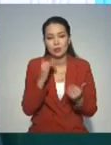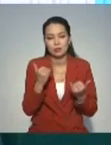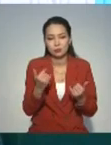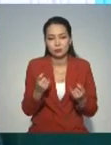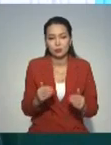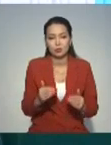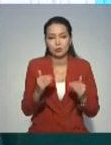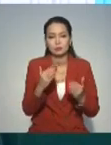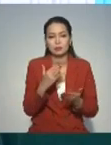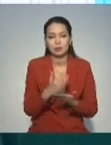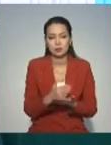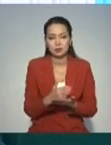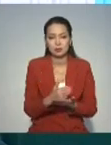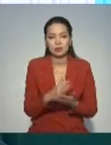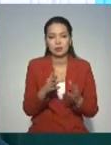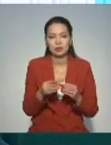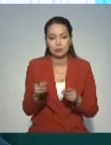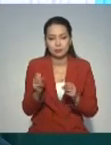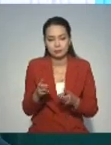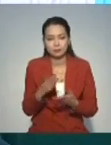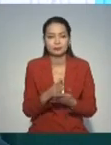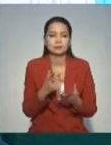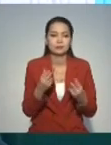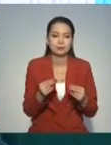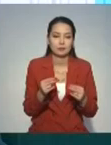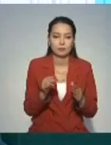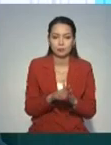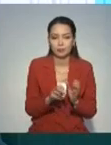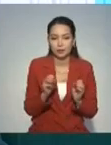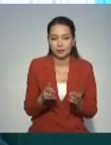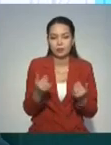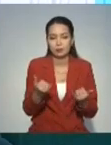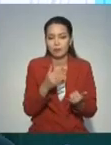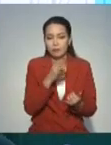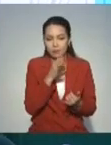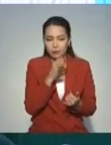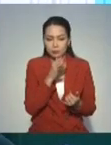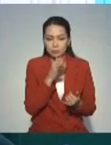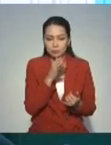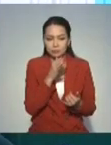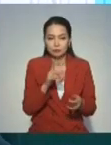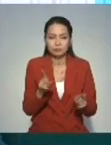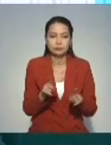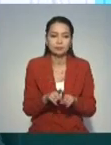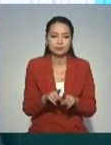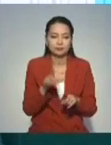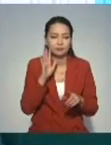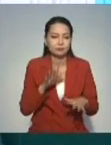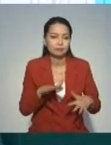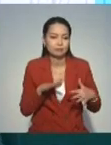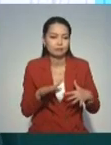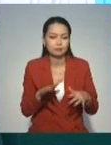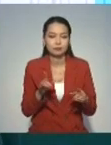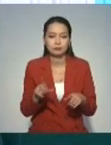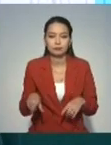поднялся, там у нее есть определенный опасный уровень и фактический уровень. Но в настоящее время такого перелива, чтобы вот эта